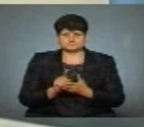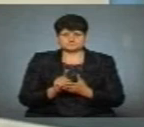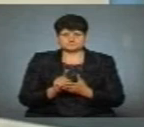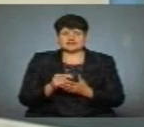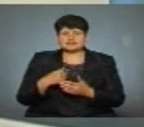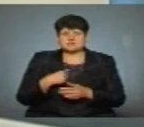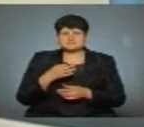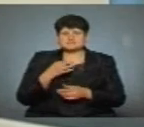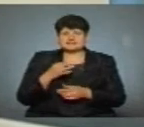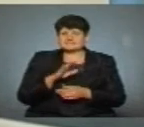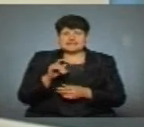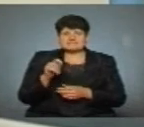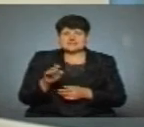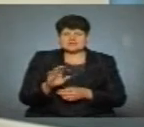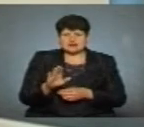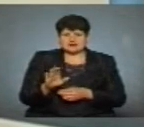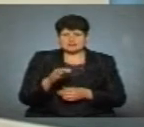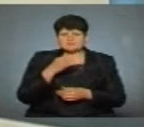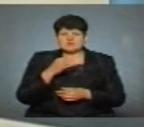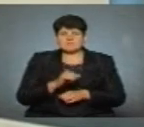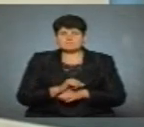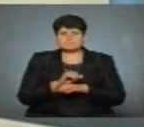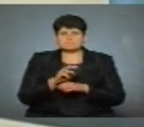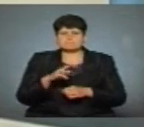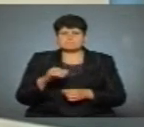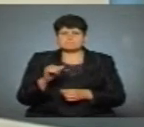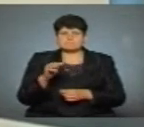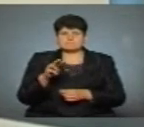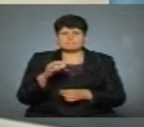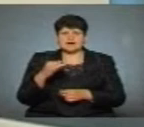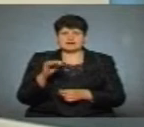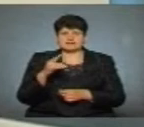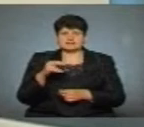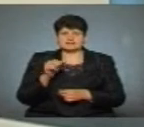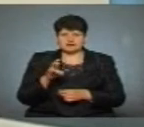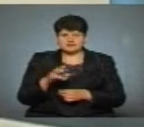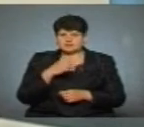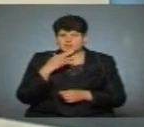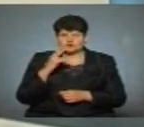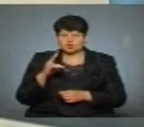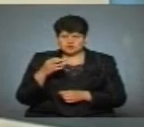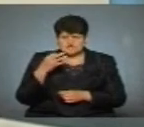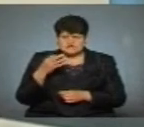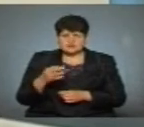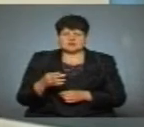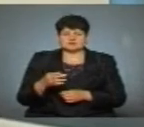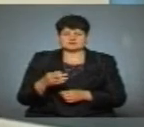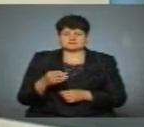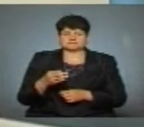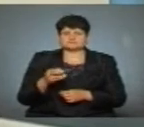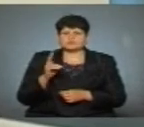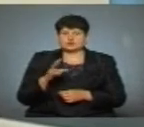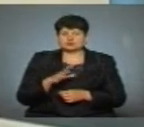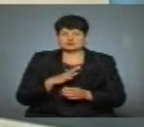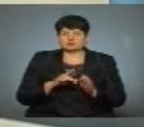Я би сказав, навіть не війна, я би сказав, навіть Майдан. Це, в принципі, я думаю, що багато хто скаже, це, чи хтось там був